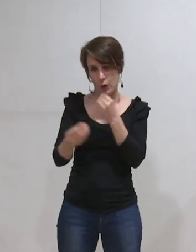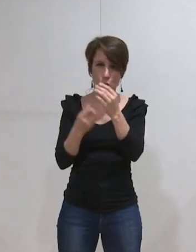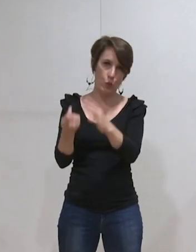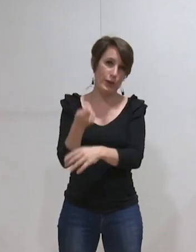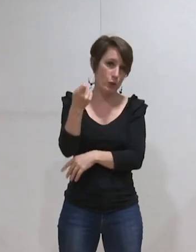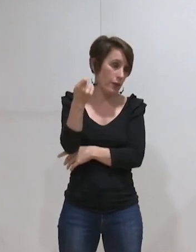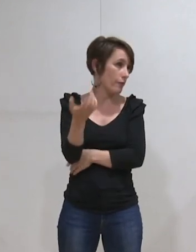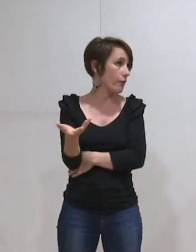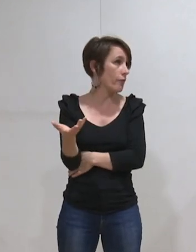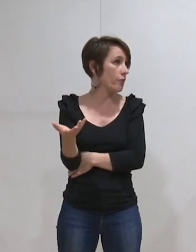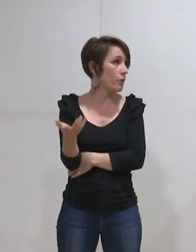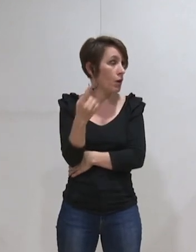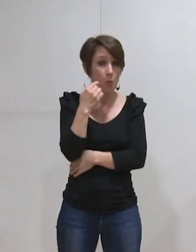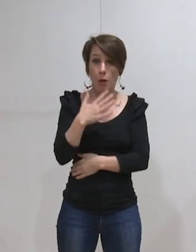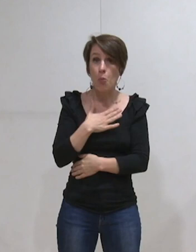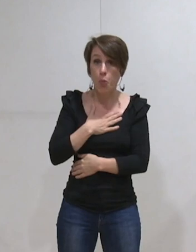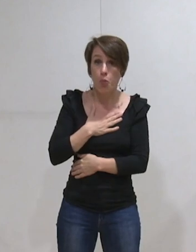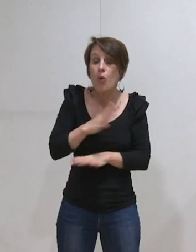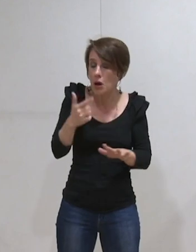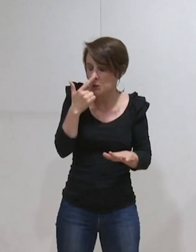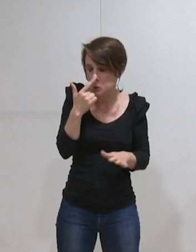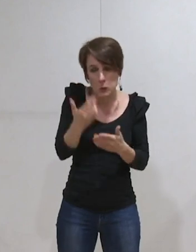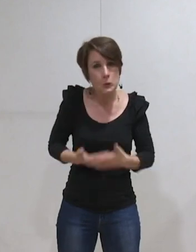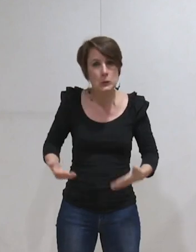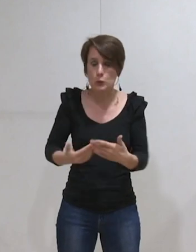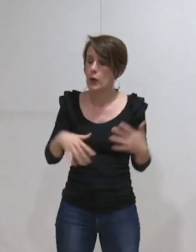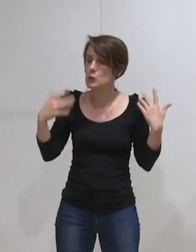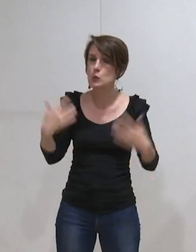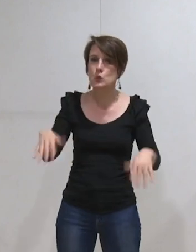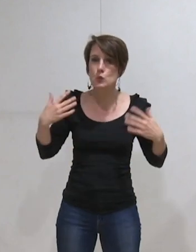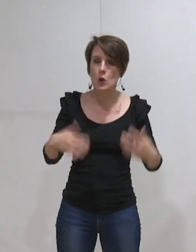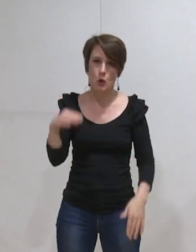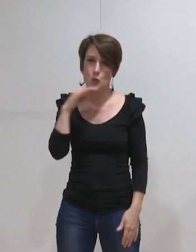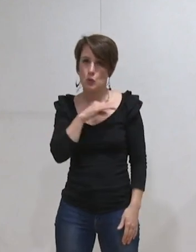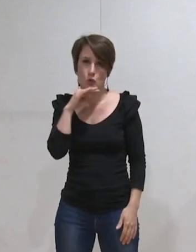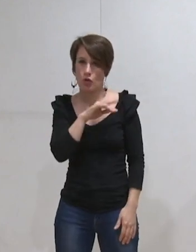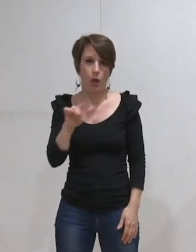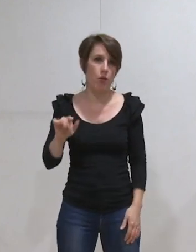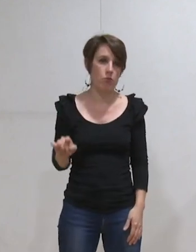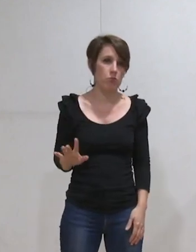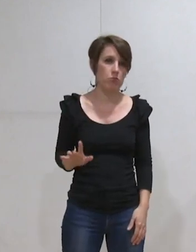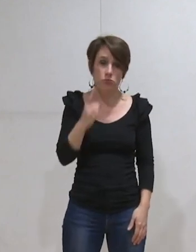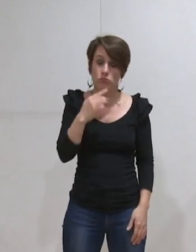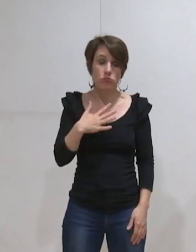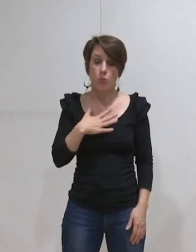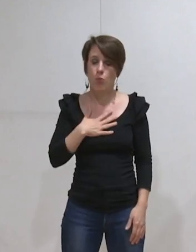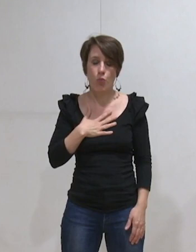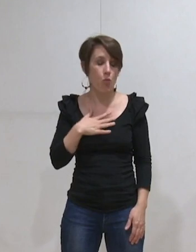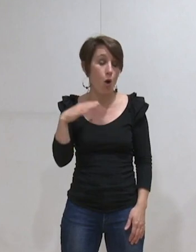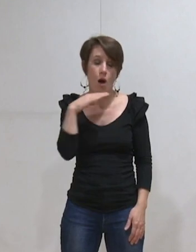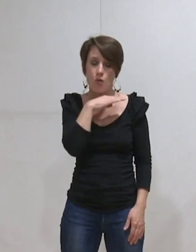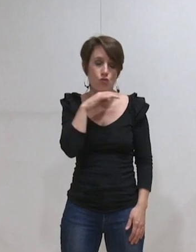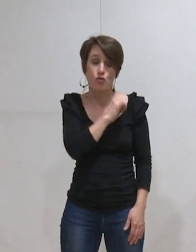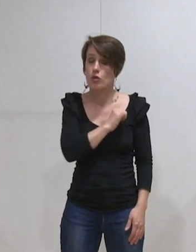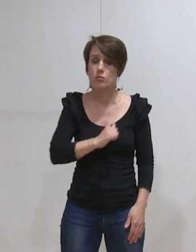moi il me semble qu'il y a une urgence mais peut-être je me trompe mais pour moi l'urgence absolue